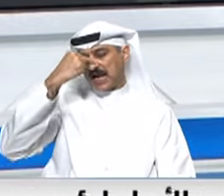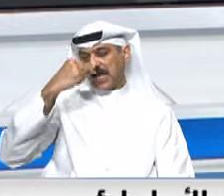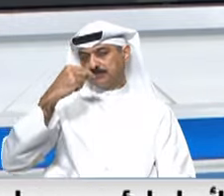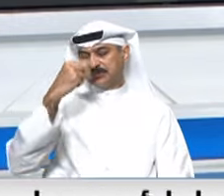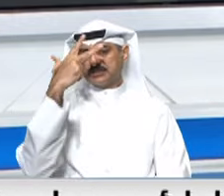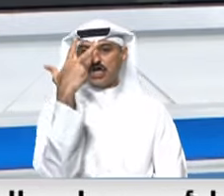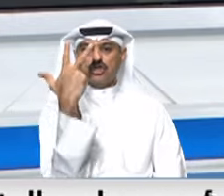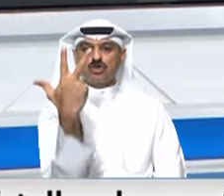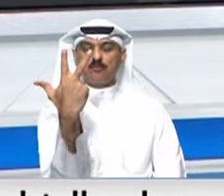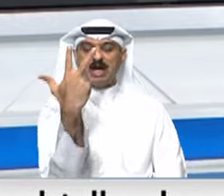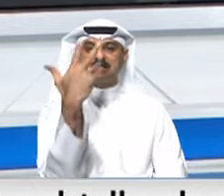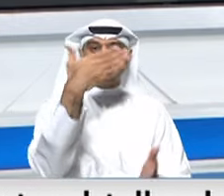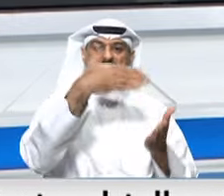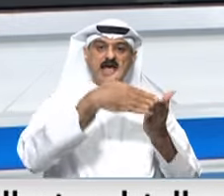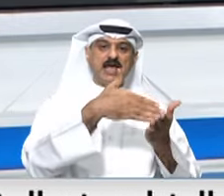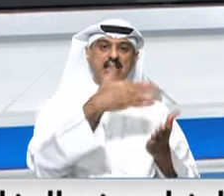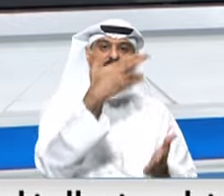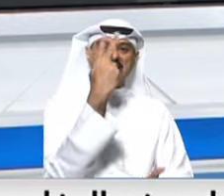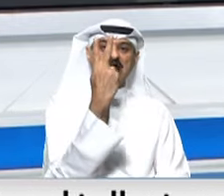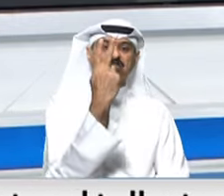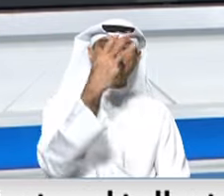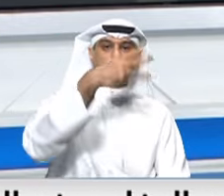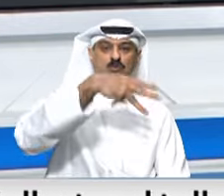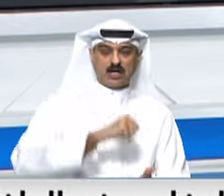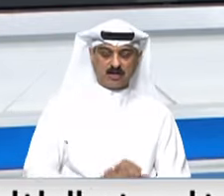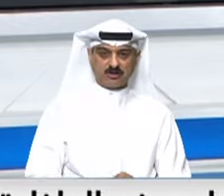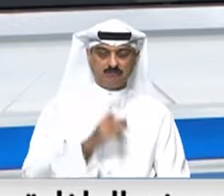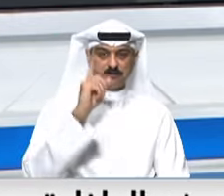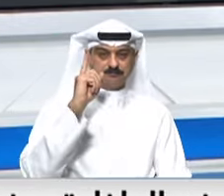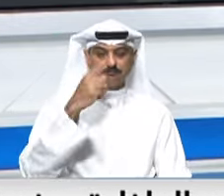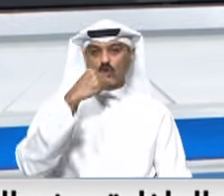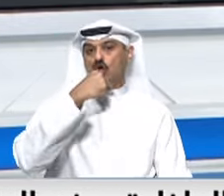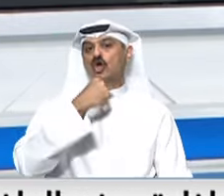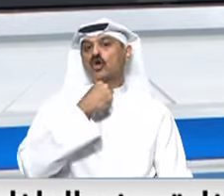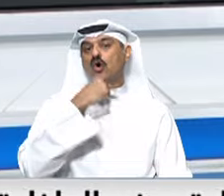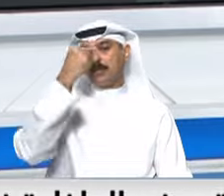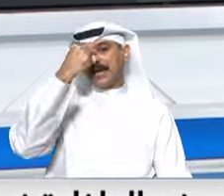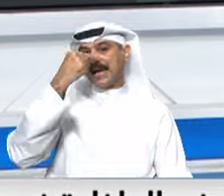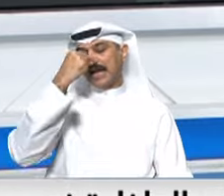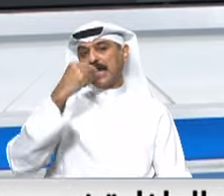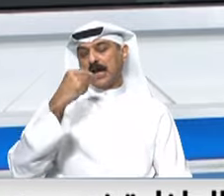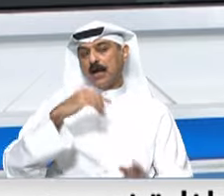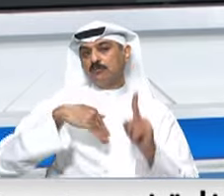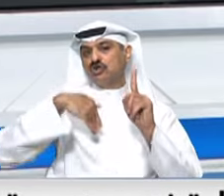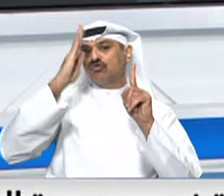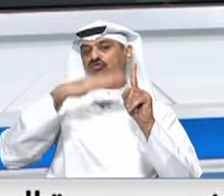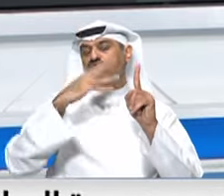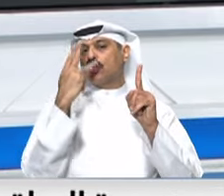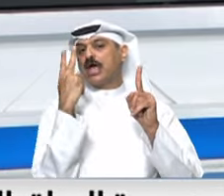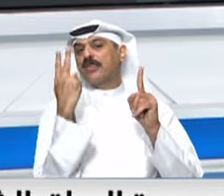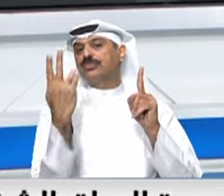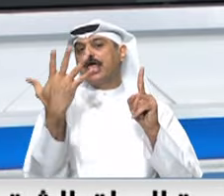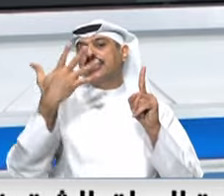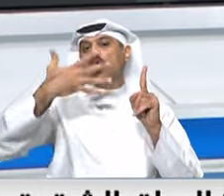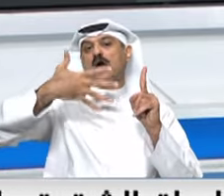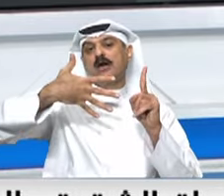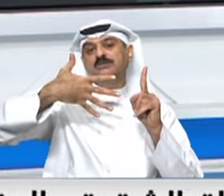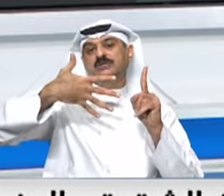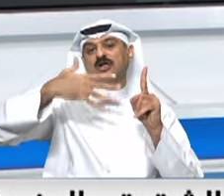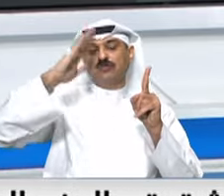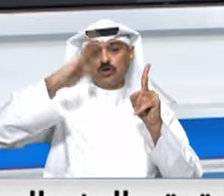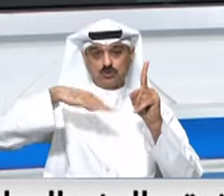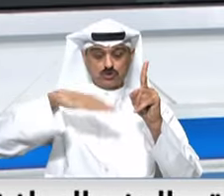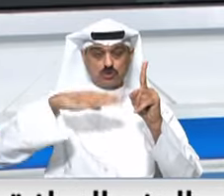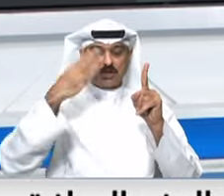30 لكن يوم الخميس متوقع ان تصل العظمى الى 52 درجه مئويه والصغرى 34 درجه